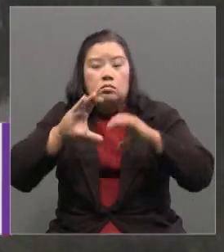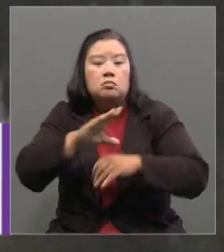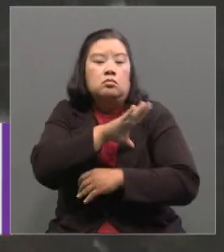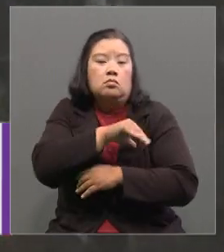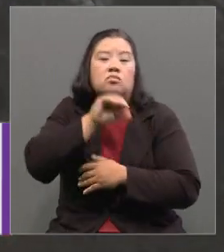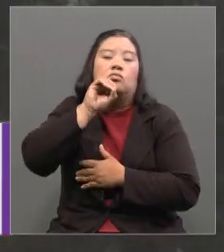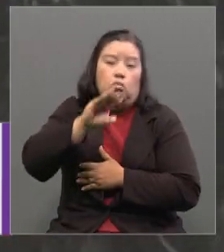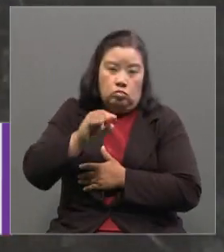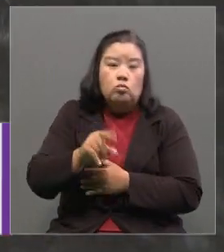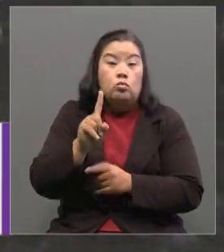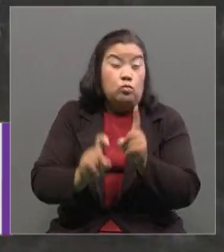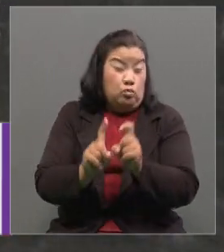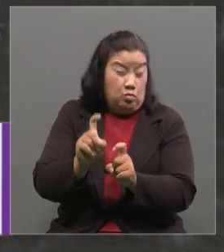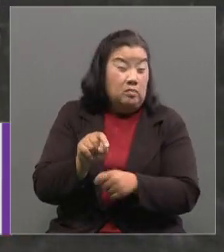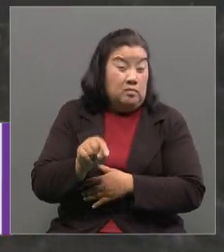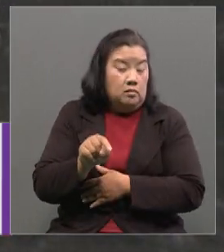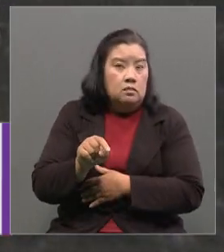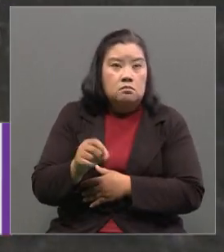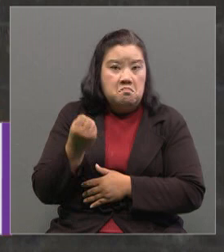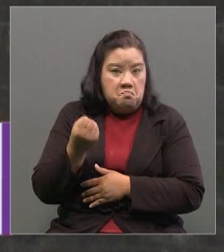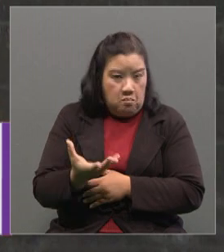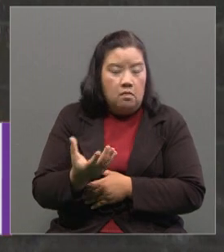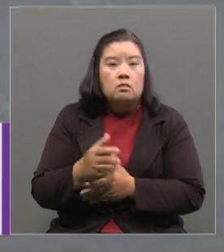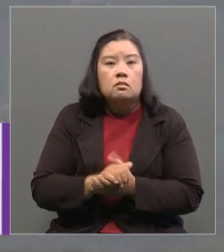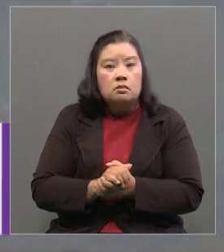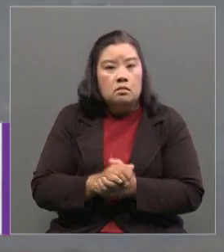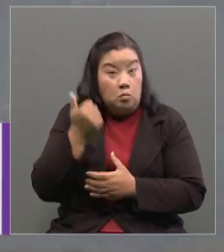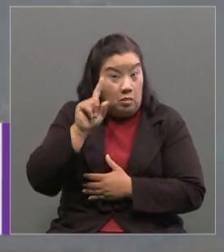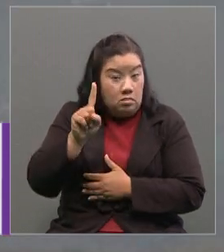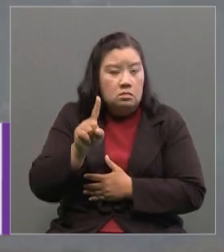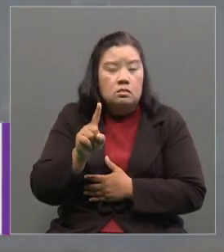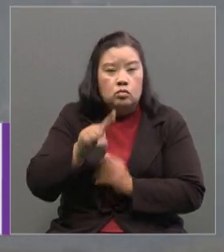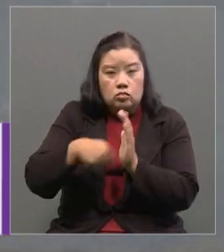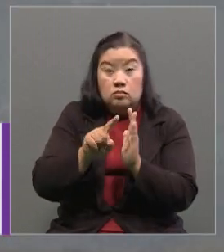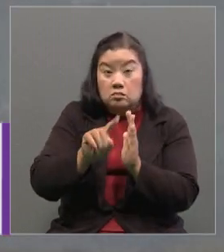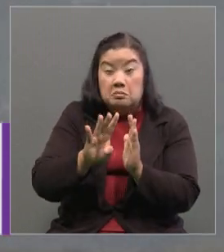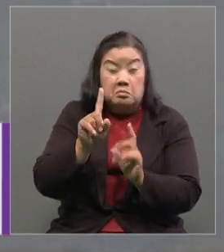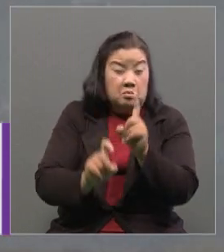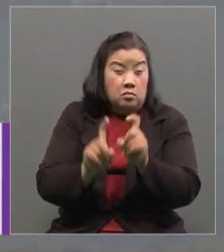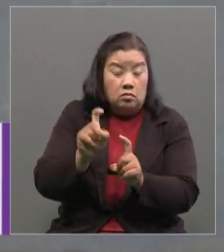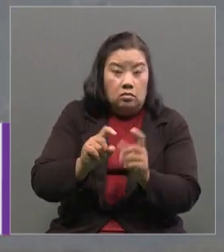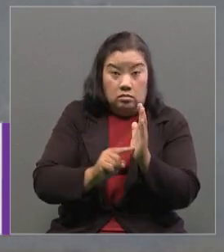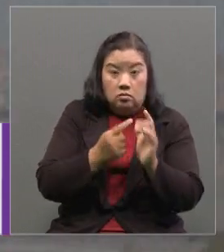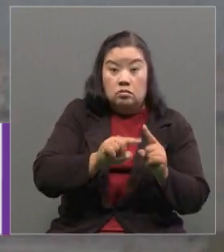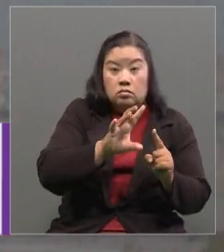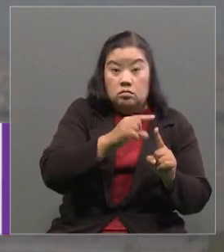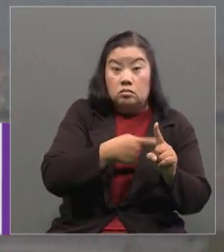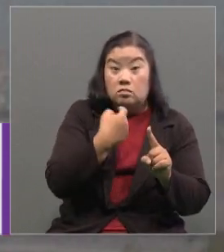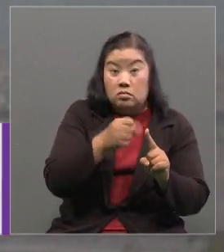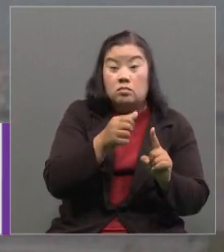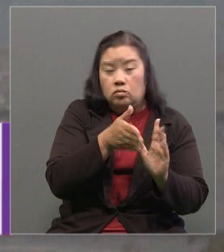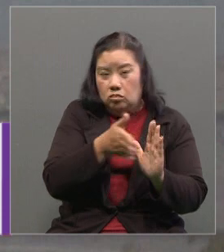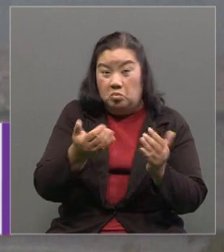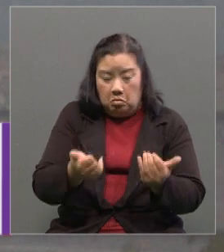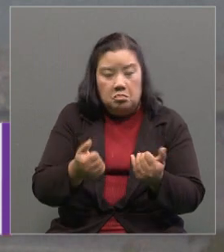คะซึ่งจำนวนผู้เสียชีวิตที่เกิดขึ้นครั้งนี้สูงสุดใน 1วันนับจากที่การสู้รบเริ่มขึ้นเมื่อวันที่ 7ตุลาคมที่